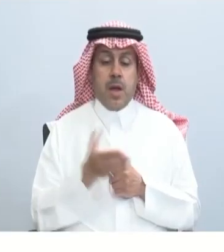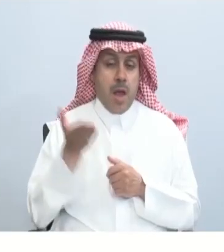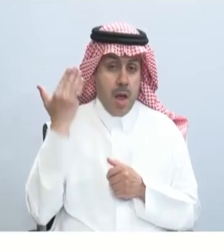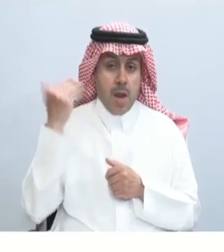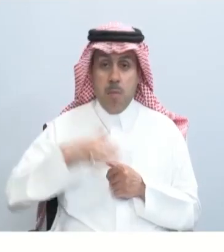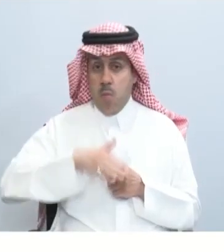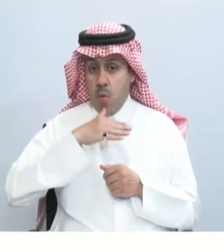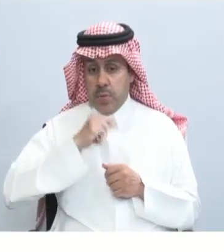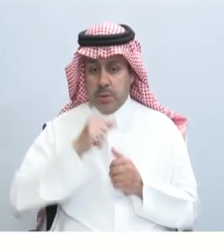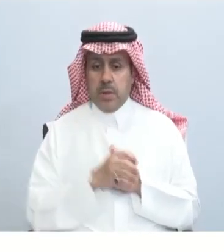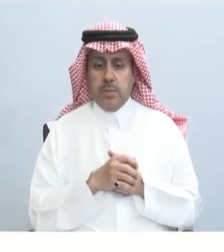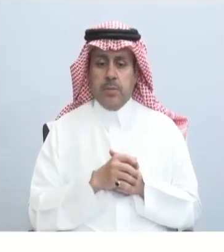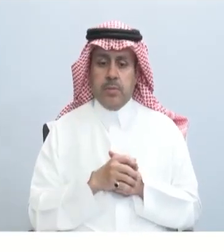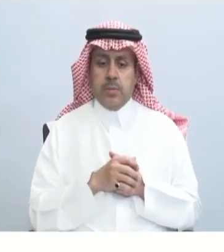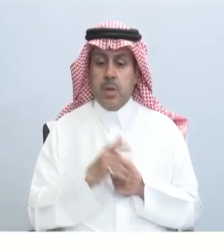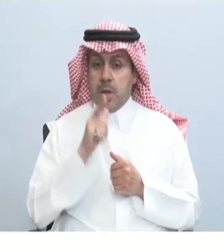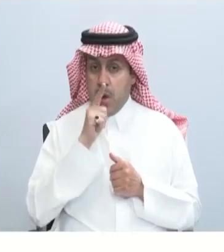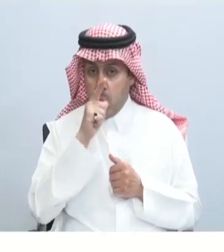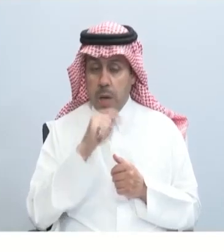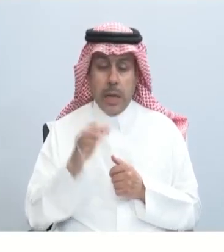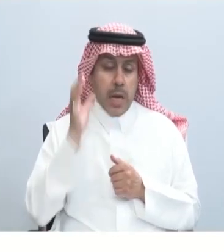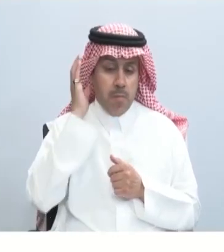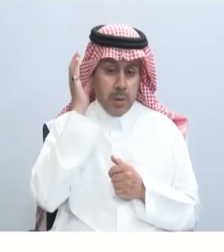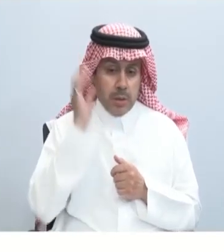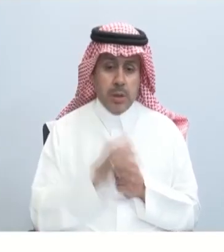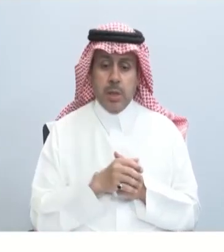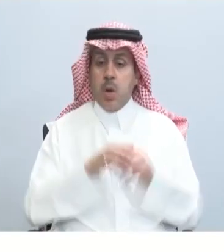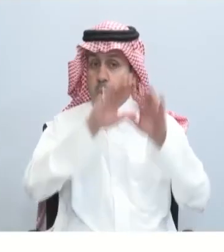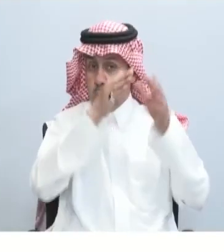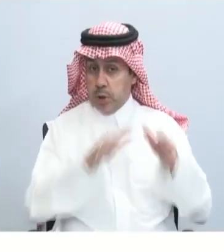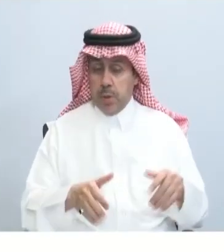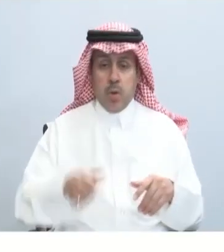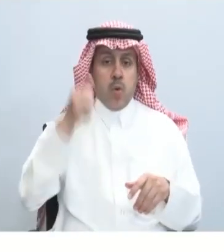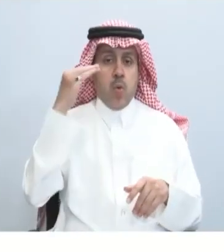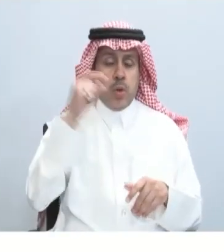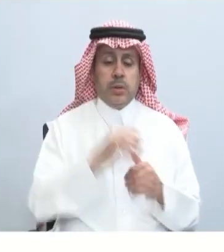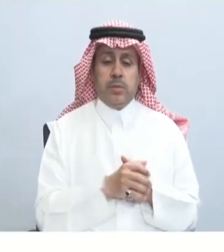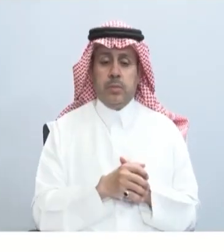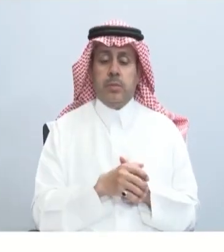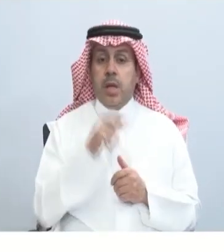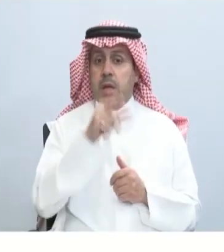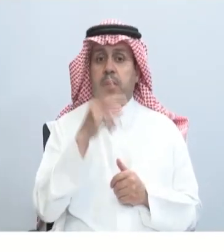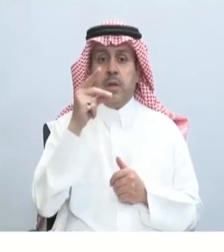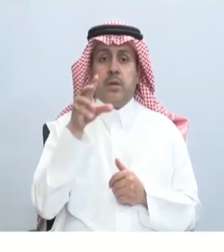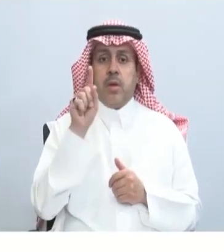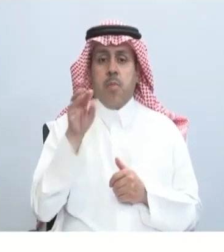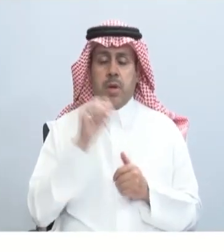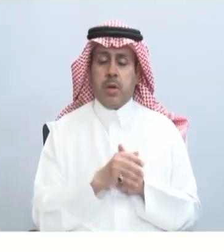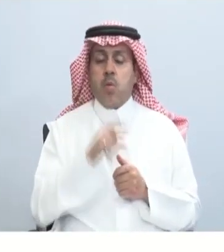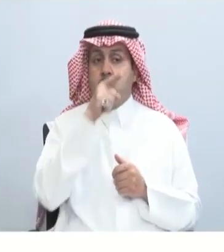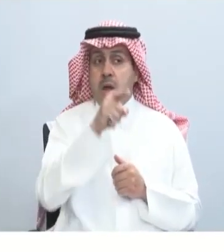كان النبي صلى الله عليه وسلم يقول عن المدينه وعن جبل احد هذا هذه طابه وهذا